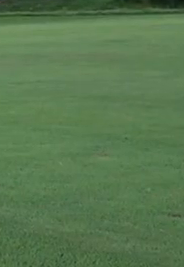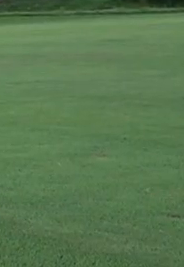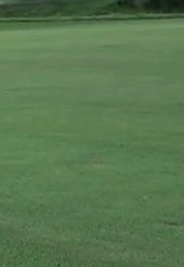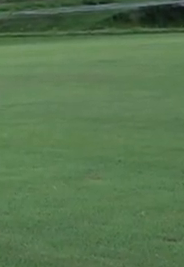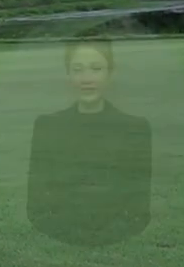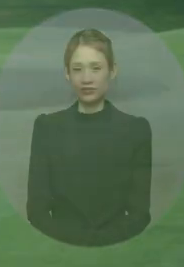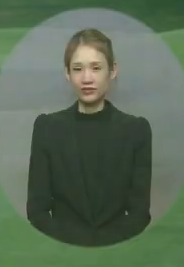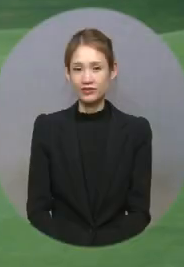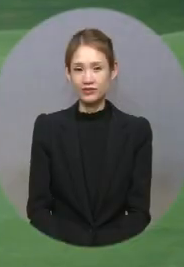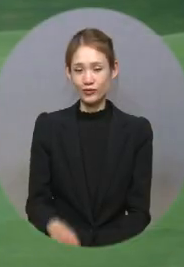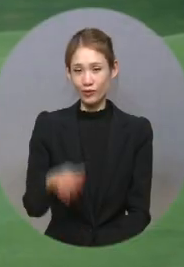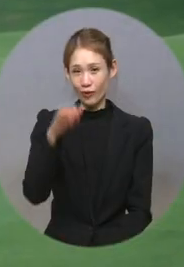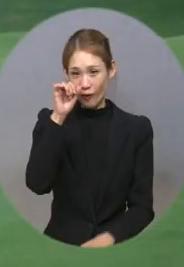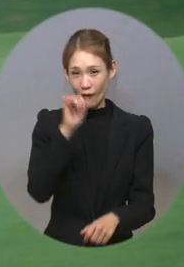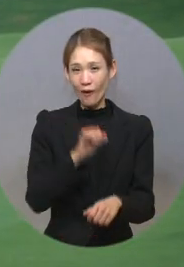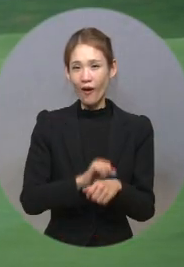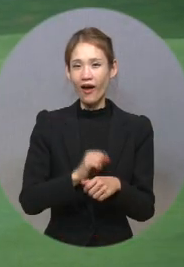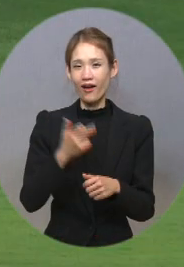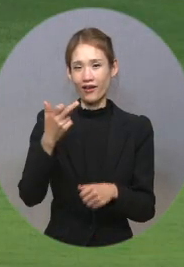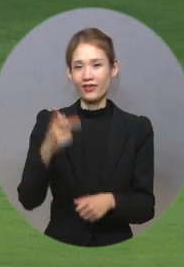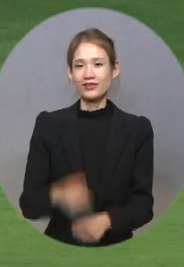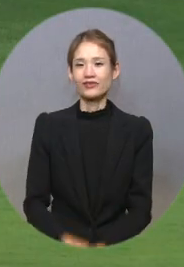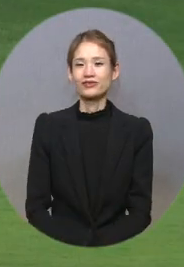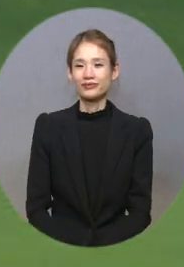샤. 와, 잘 쳤어 오빠.